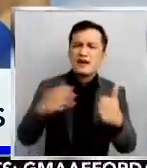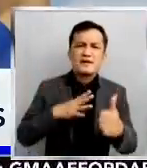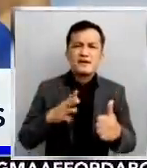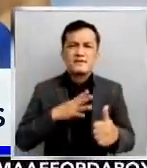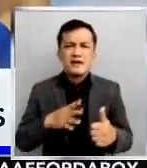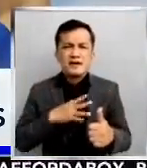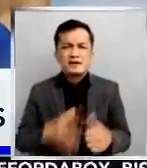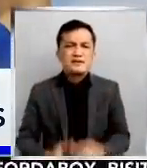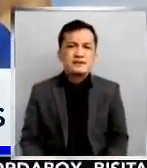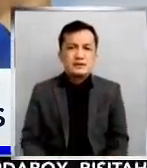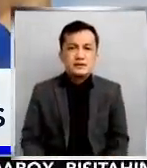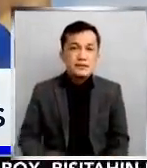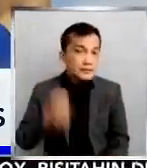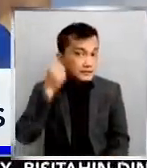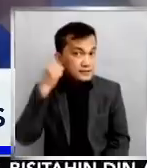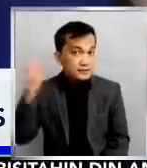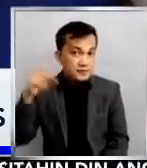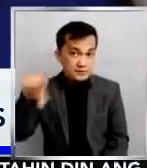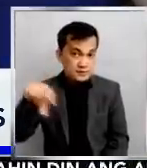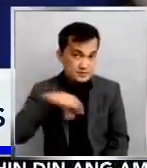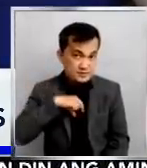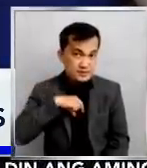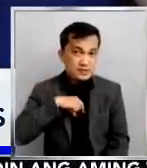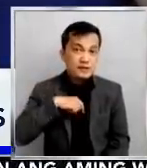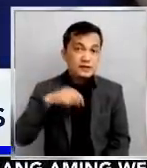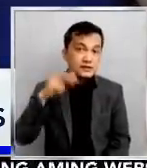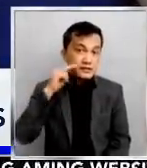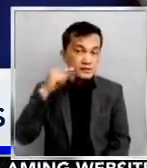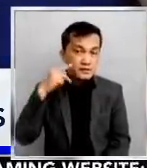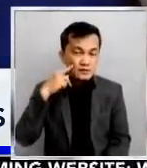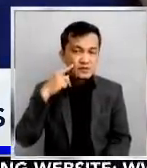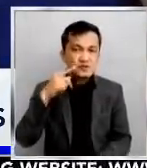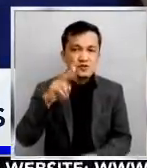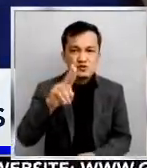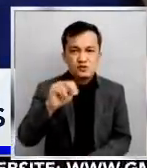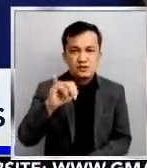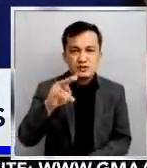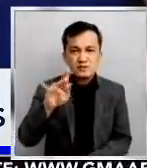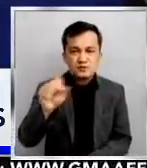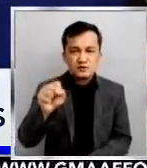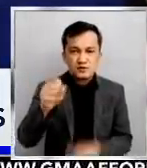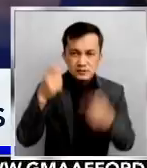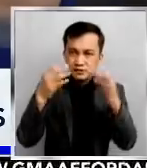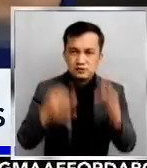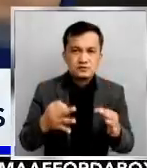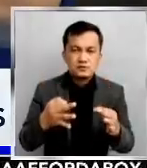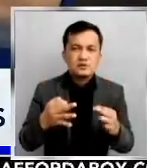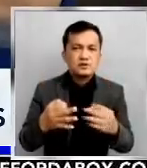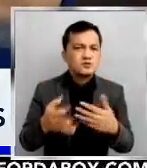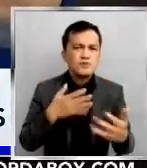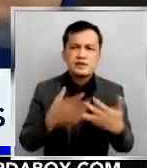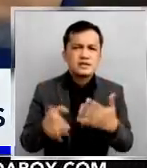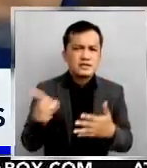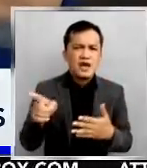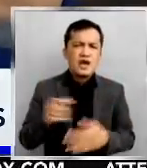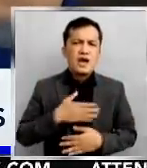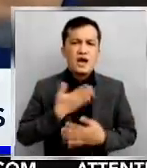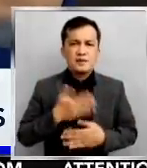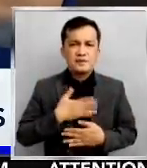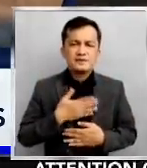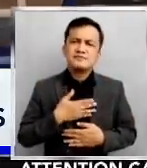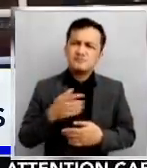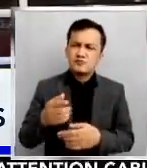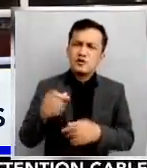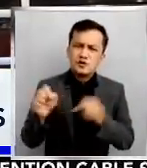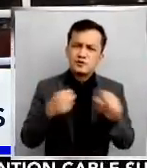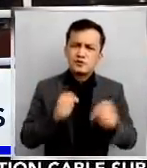Silver medal ang napanalunan ni Petecio via unanimous decision. Gayunman, bakas pa rin ang saya at sportsmanship sa mukha ng dalawang